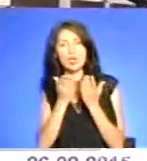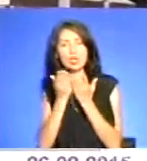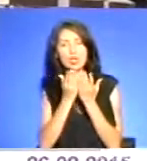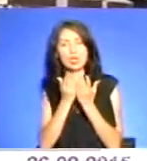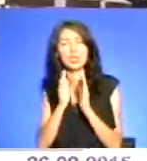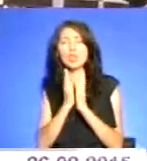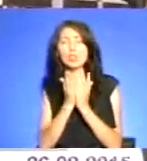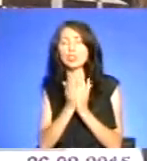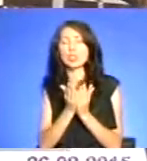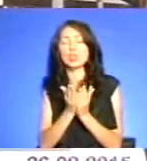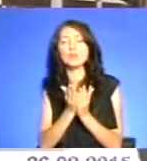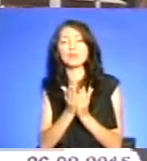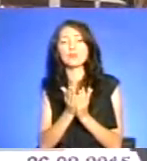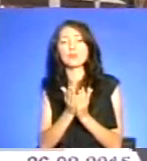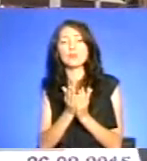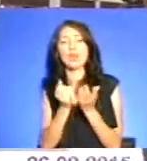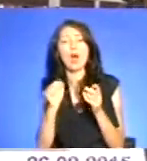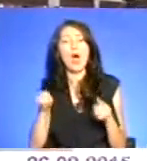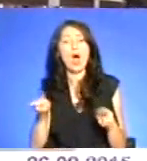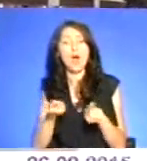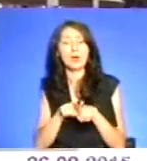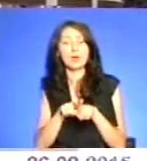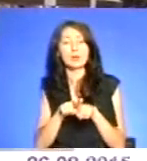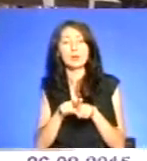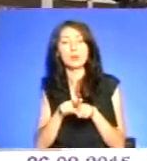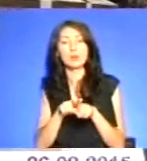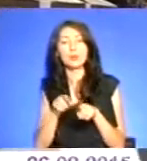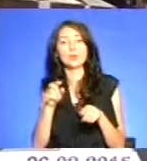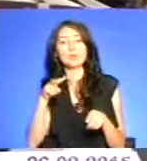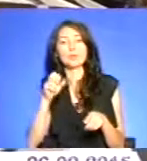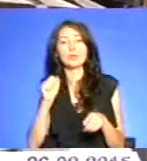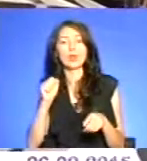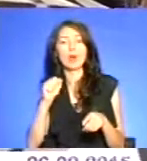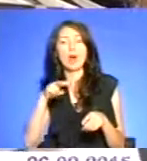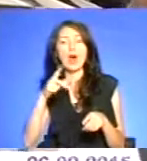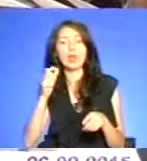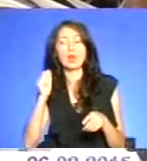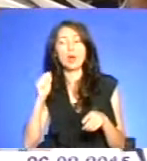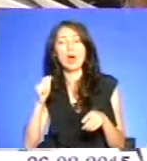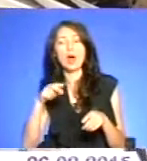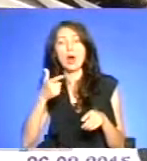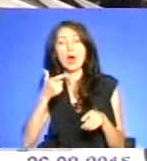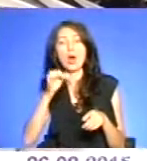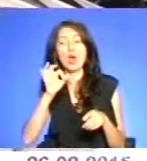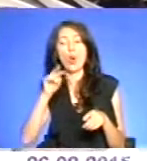прочитати книжки, а також по алгебрі і геометрії задали деякі завдання.